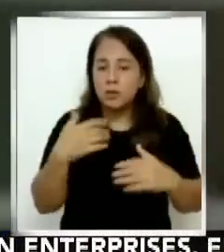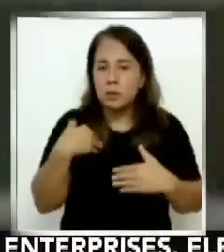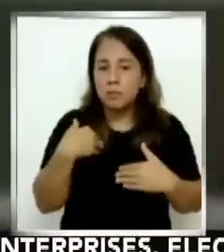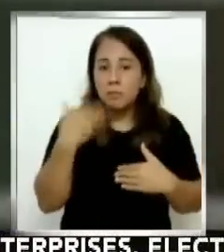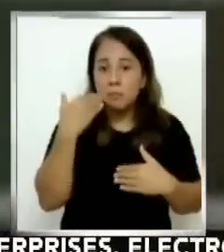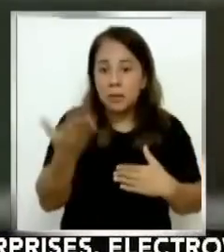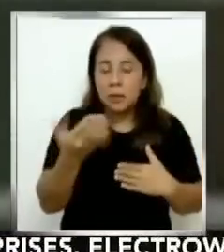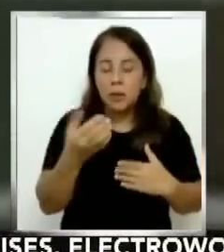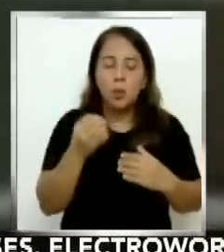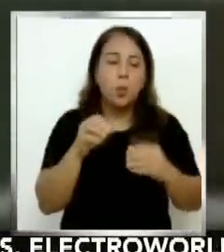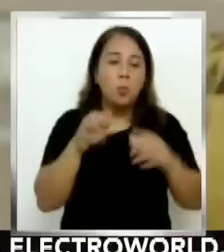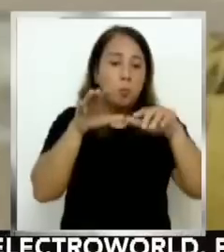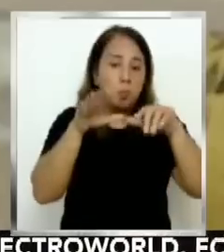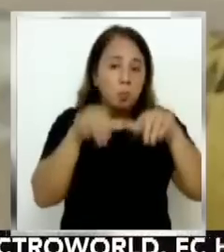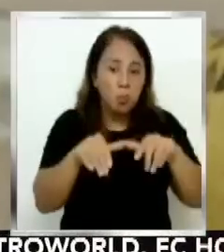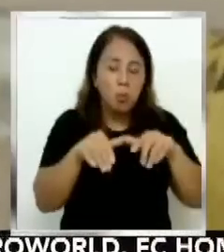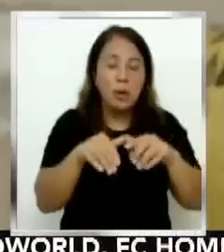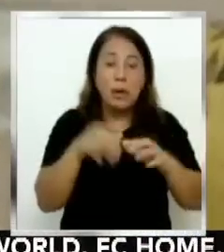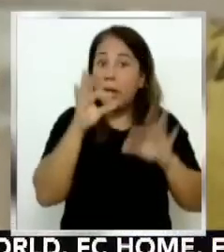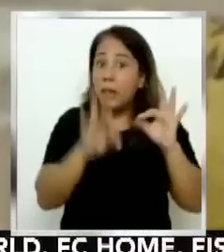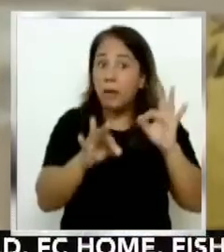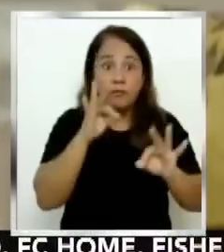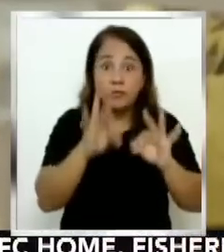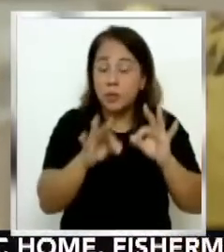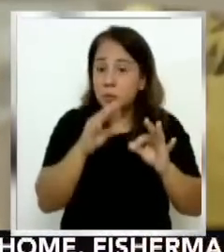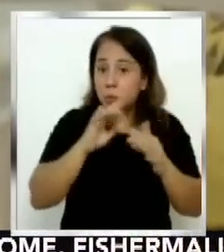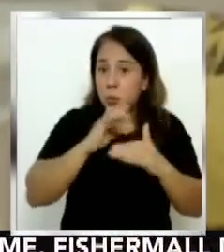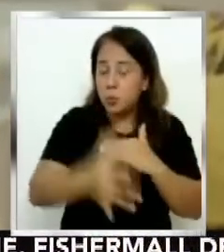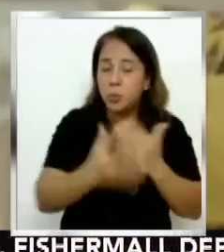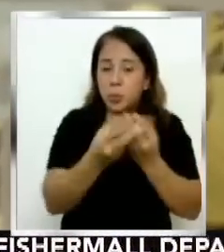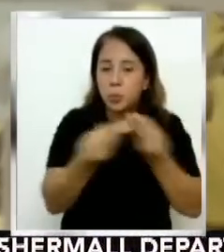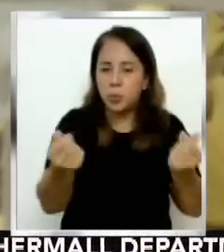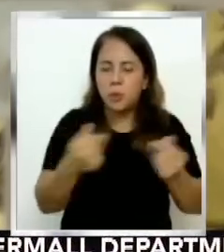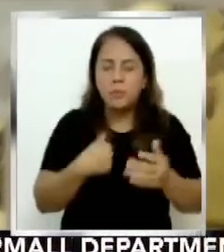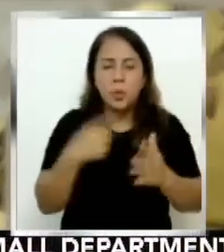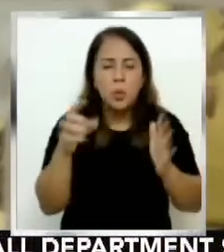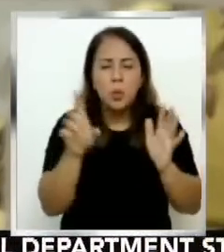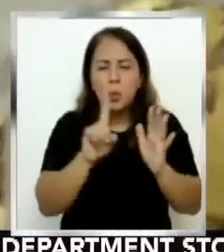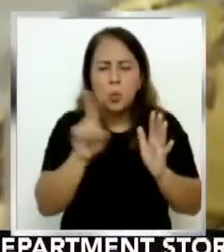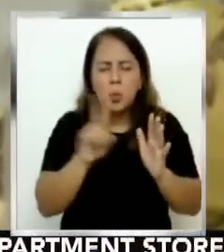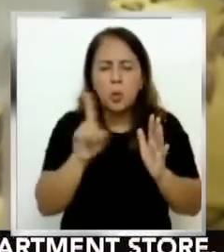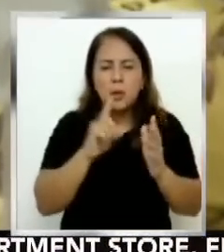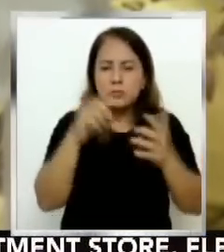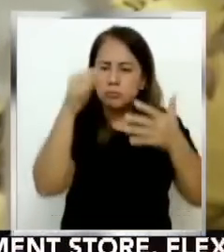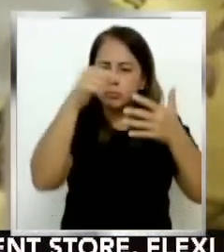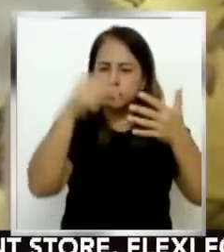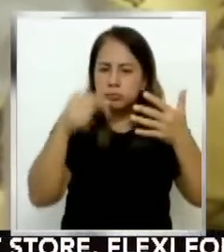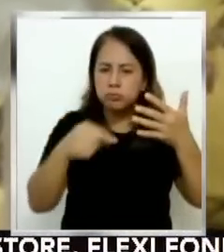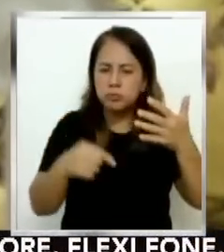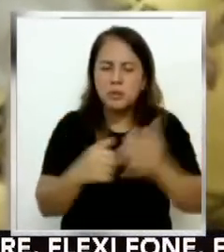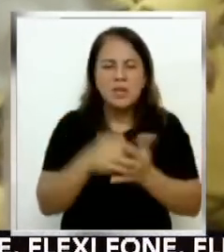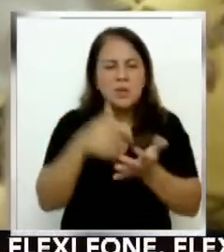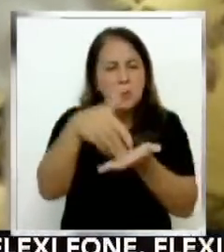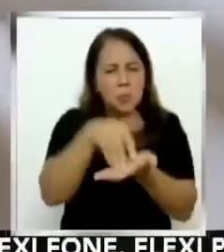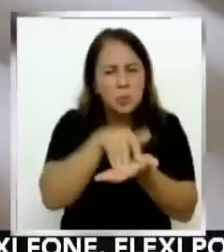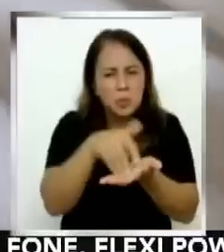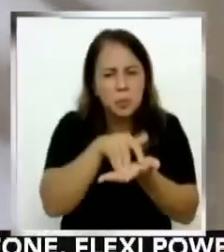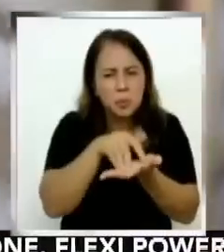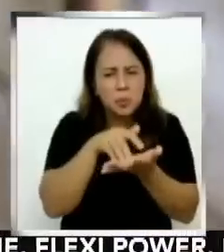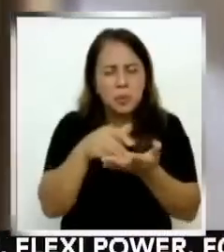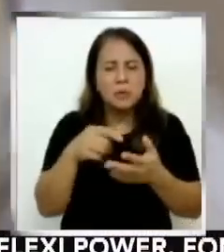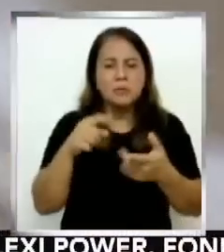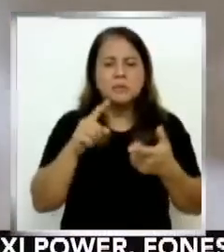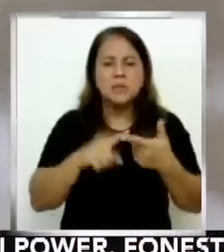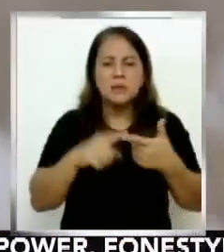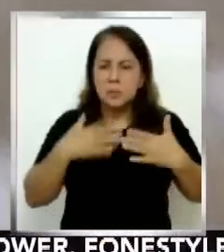kung hindi maagap na magagamot. Ang mga sintomas ng pediatric stroke ay panghihina o pamamanhid sa isang side ng katawan,